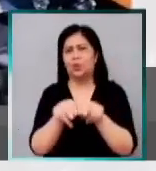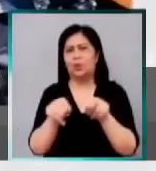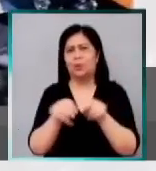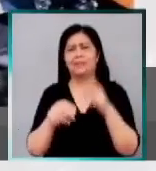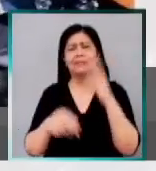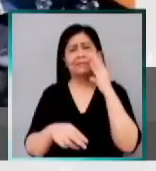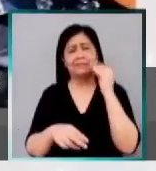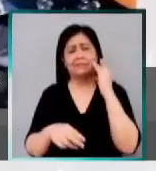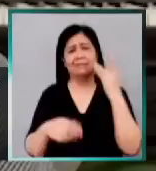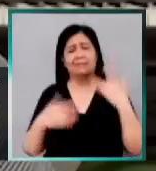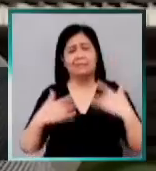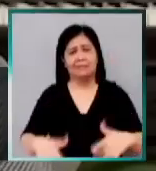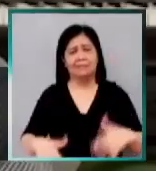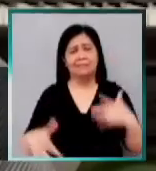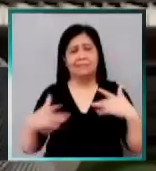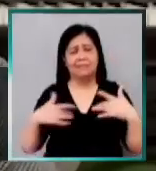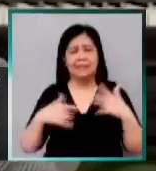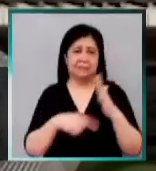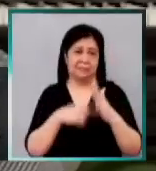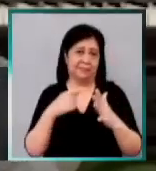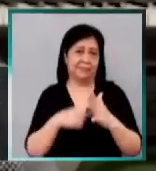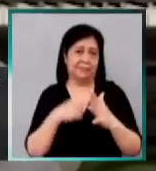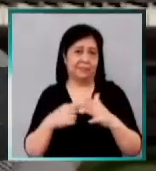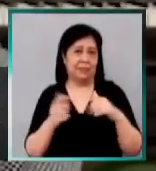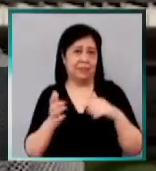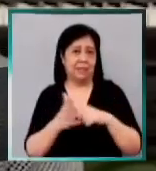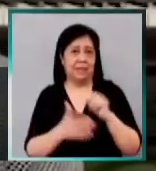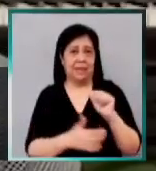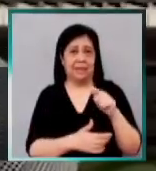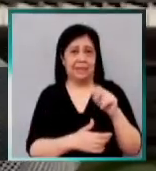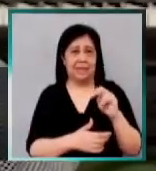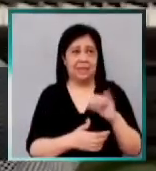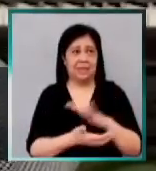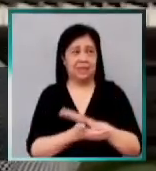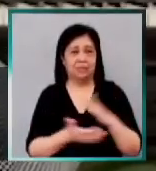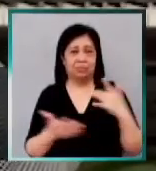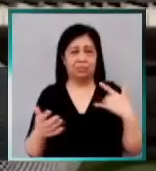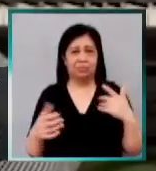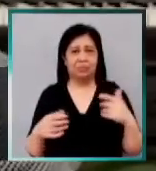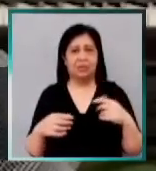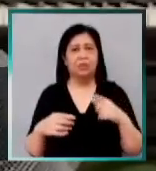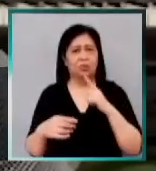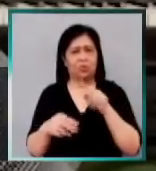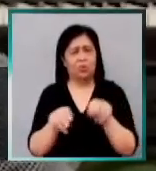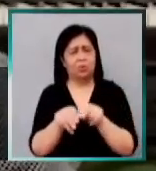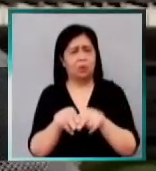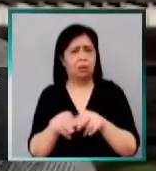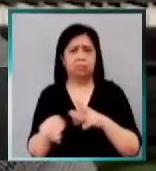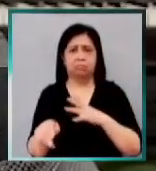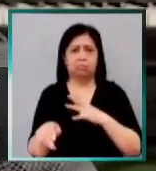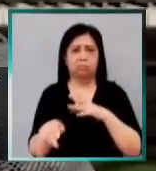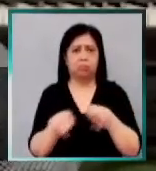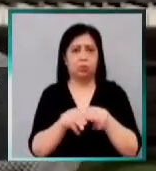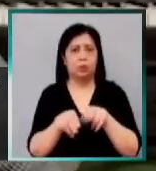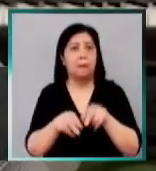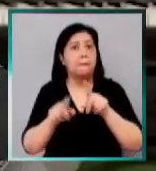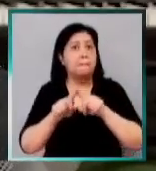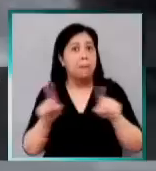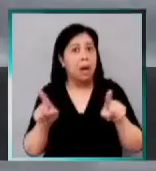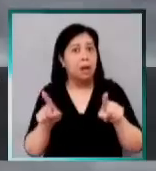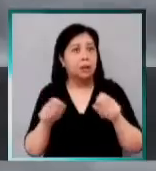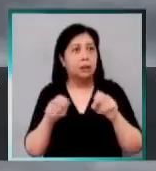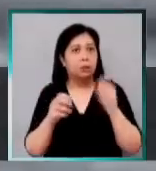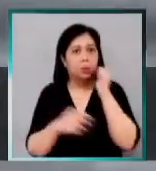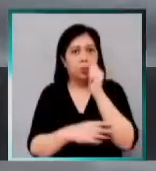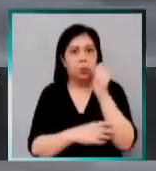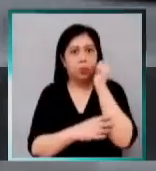anxiety paminsan-minsan. Itong anxiety na to can also be normal actually. But if it's on a day-to-day